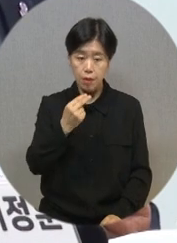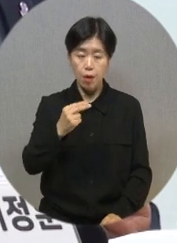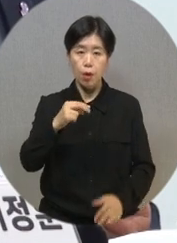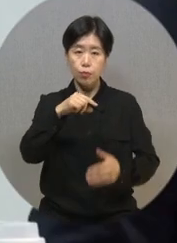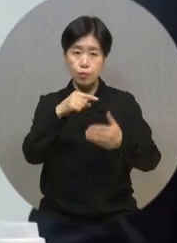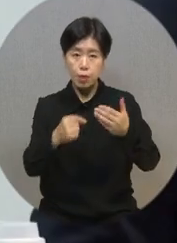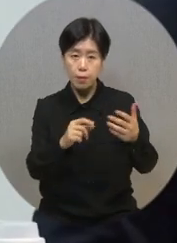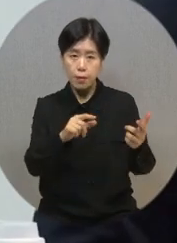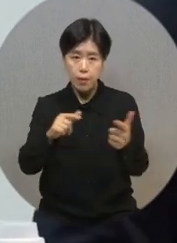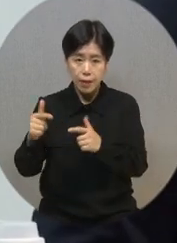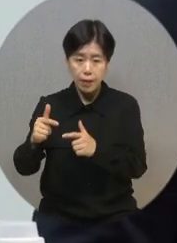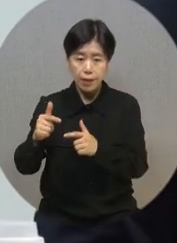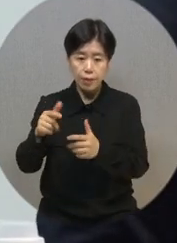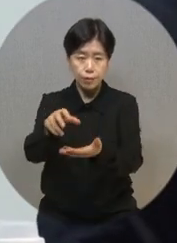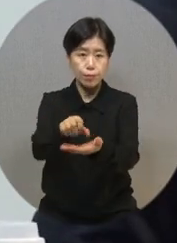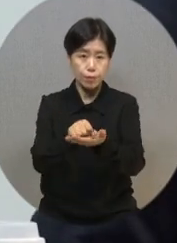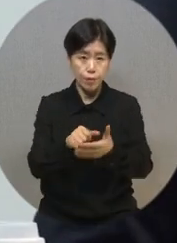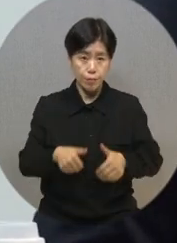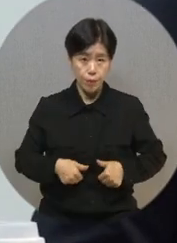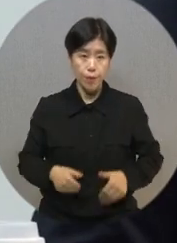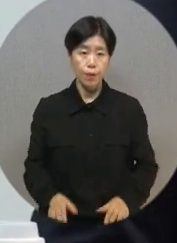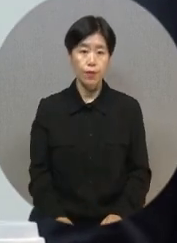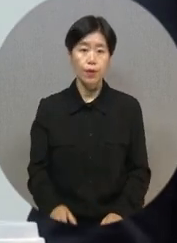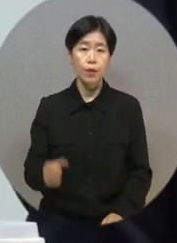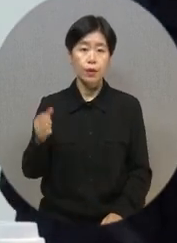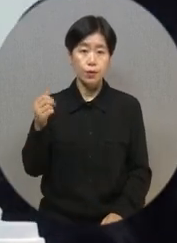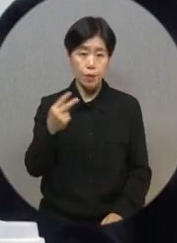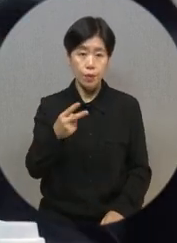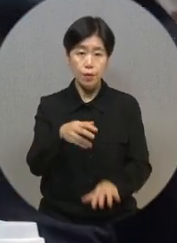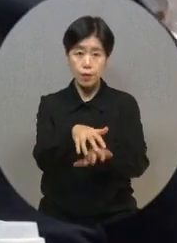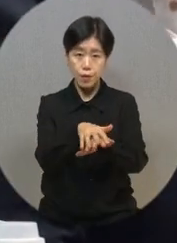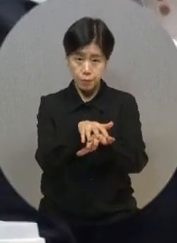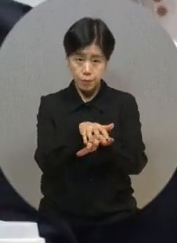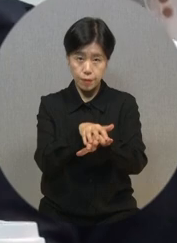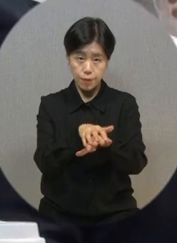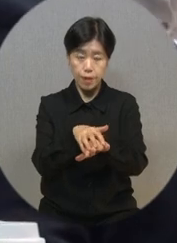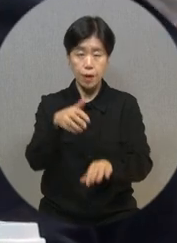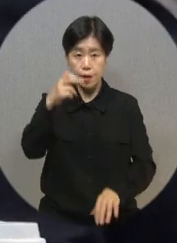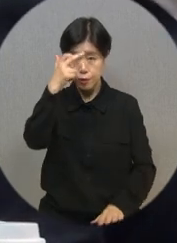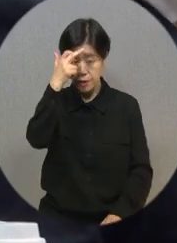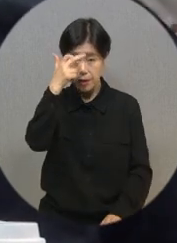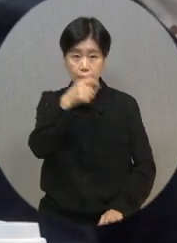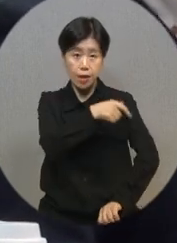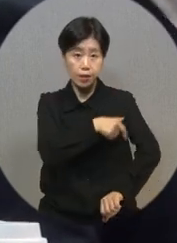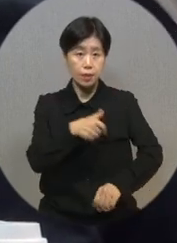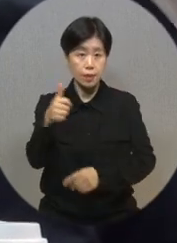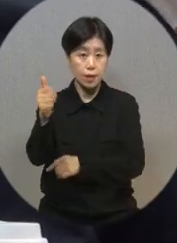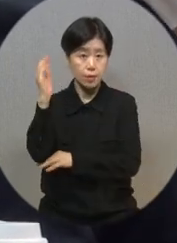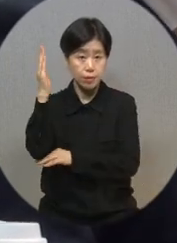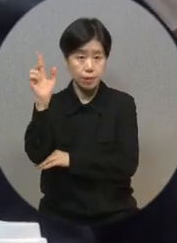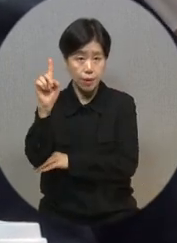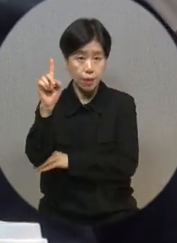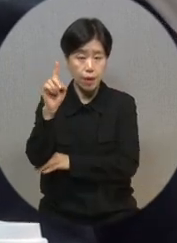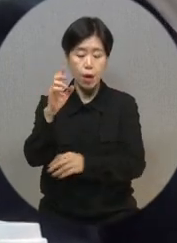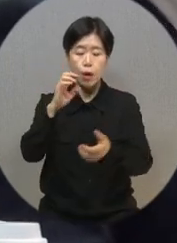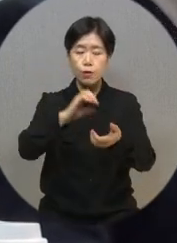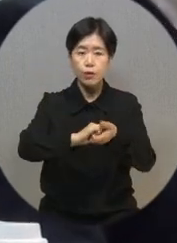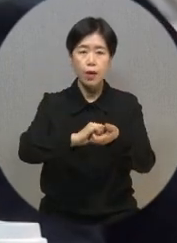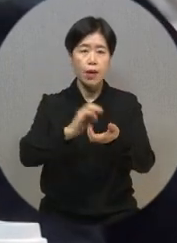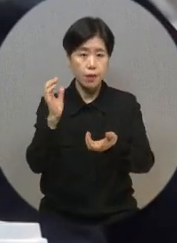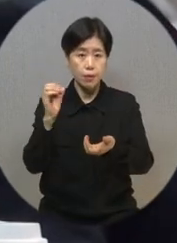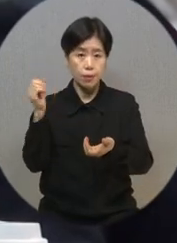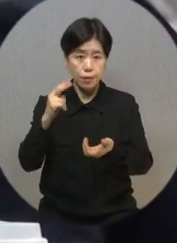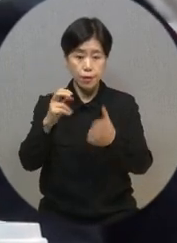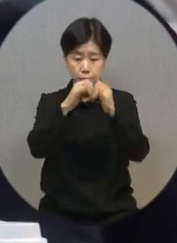기업 유치를 의정부 자연에너지협동조합 최한 이사는 과감한 규제 해제와 사회